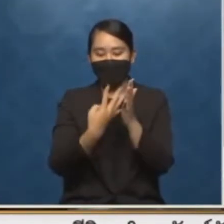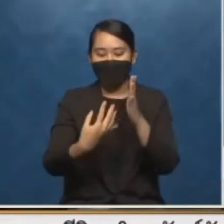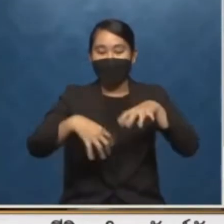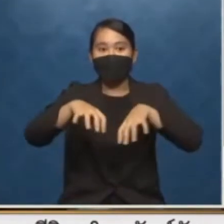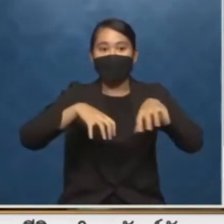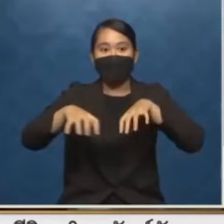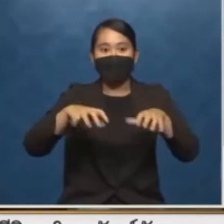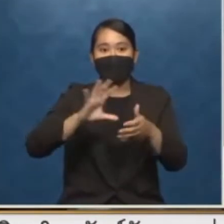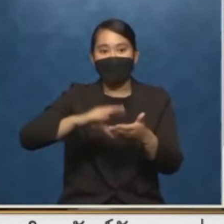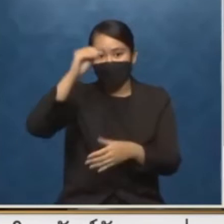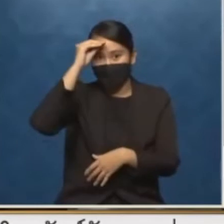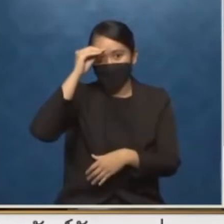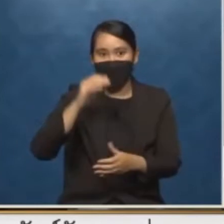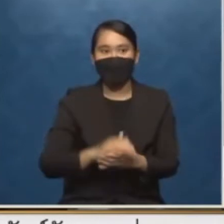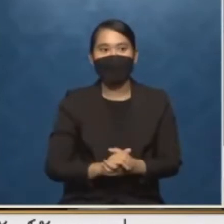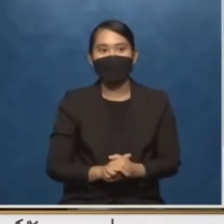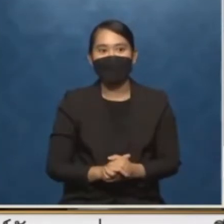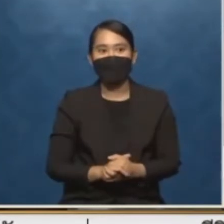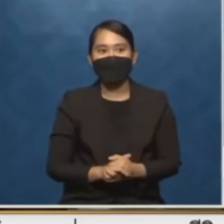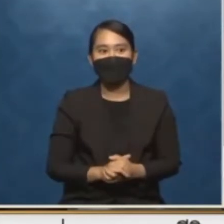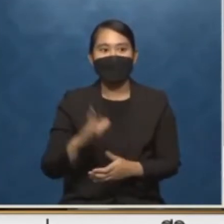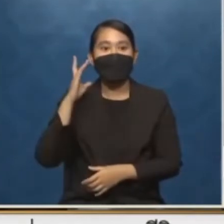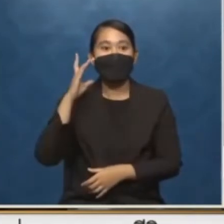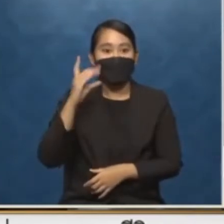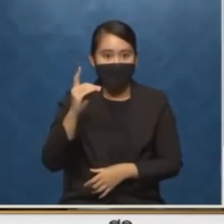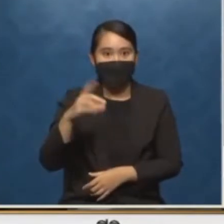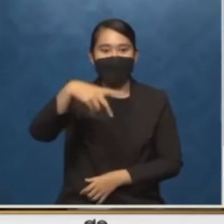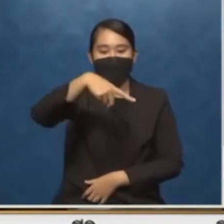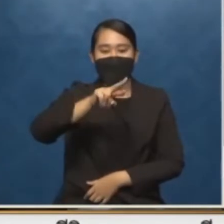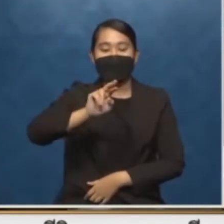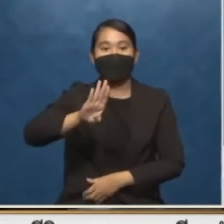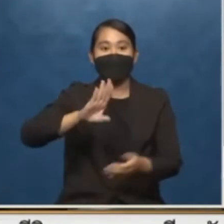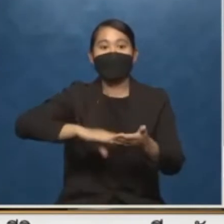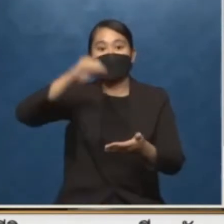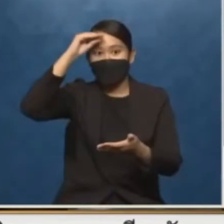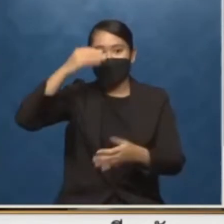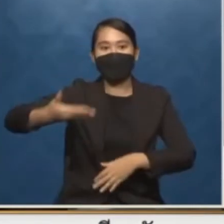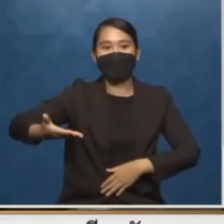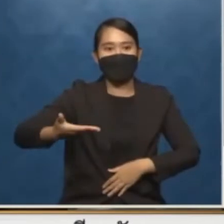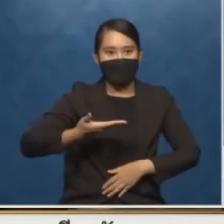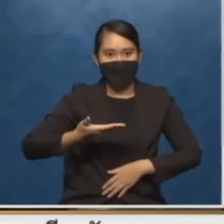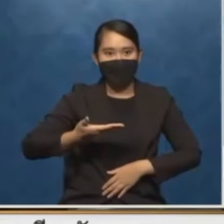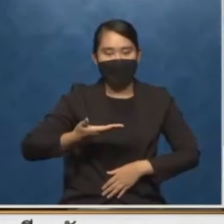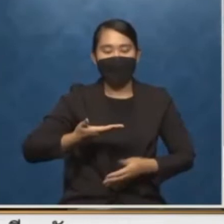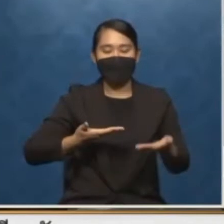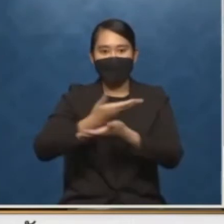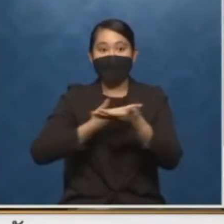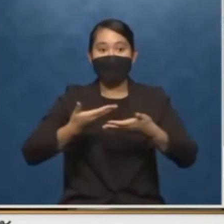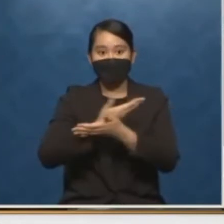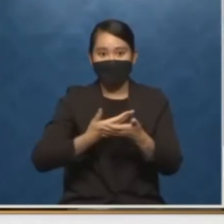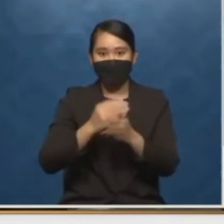กับระบบและพรุ่งนี้พ.ร.บ.การศึกษาแห่งชาติก็จะเข้าสภาแห่งนี้เป็นพ.ร.บ.ถือว่าปฏิรู